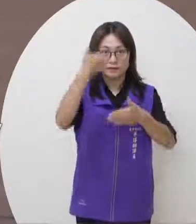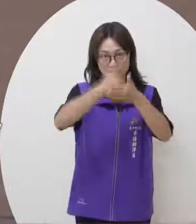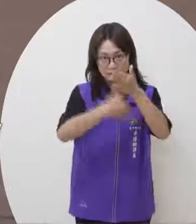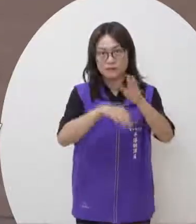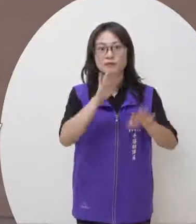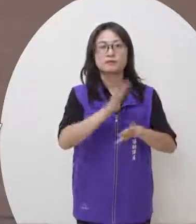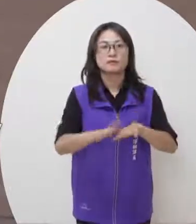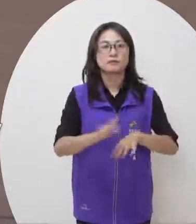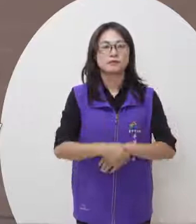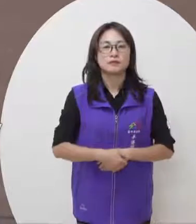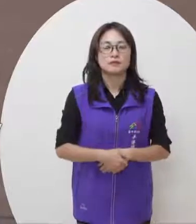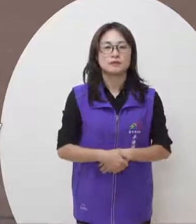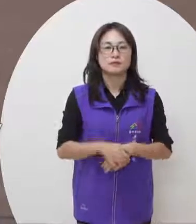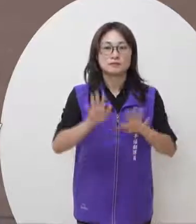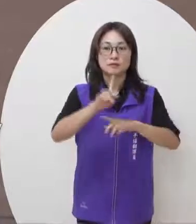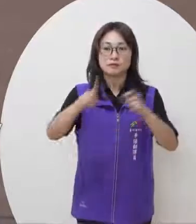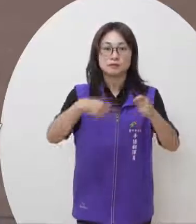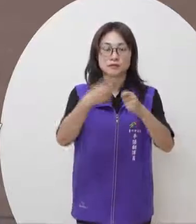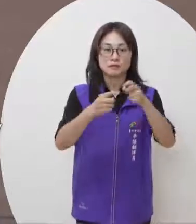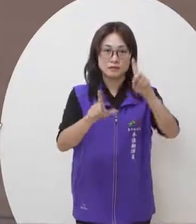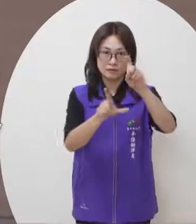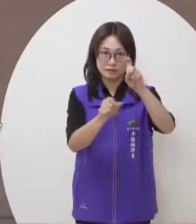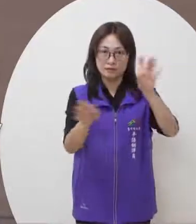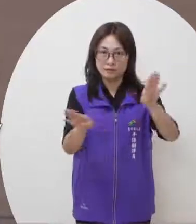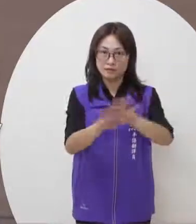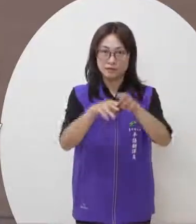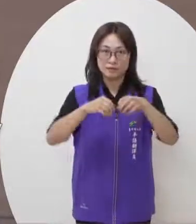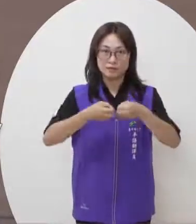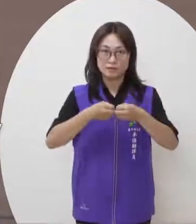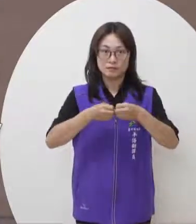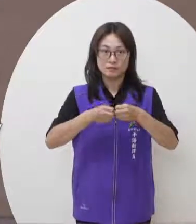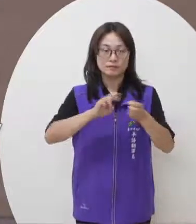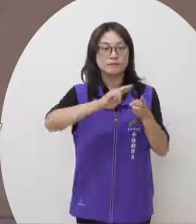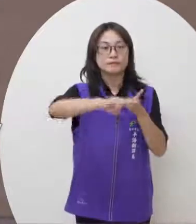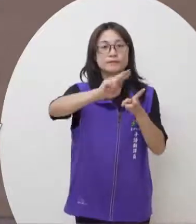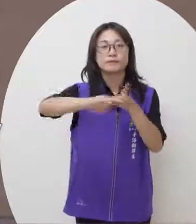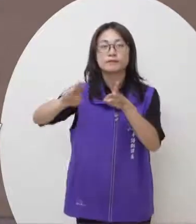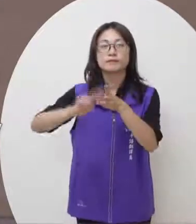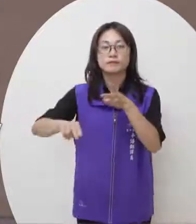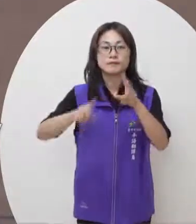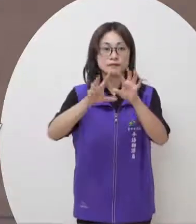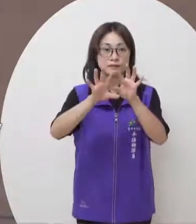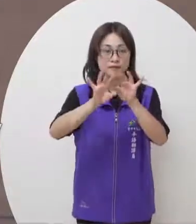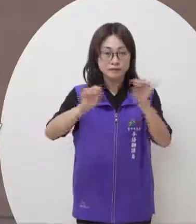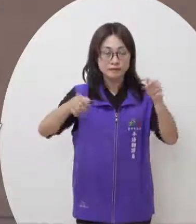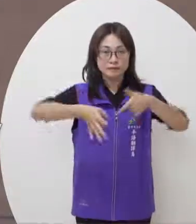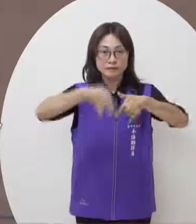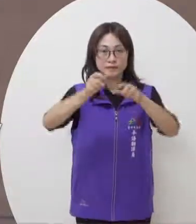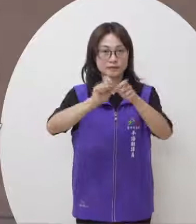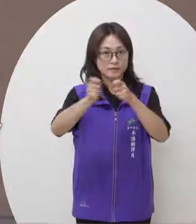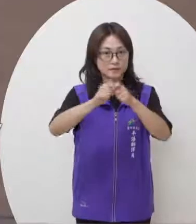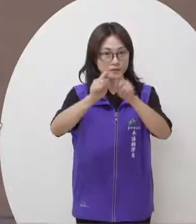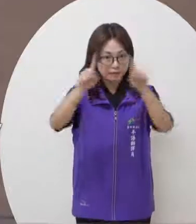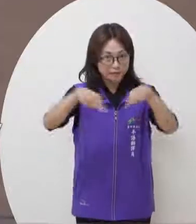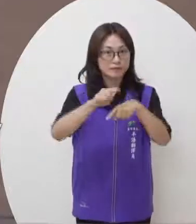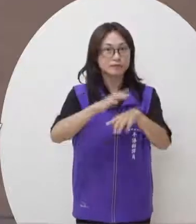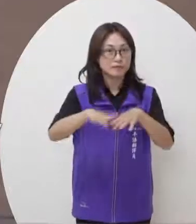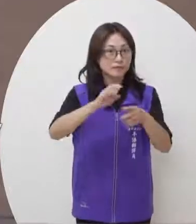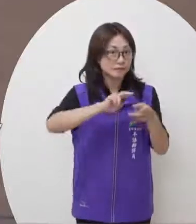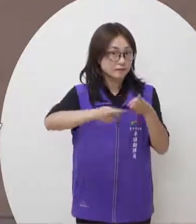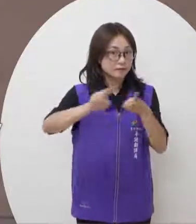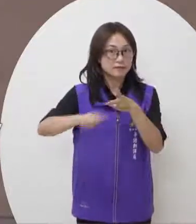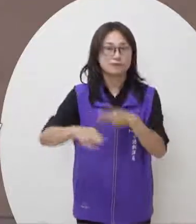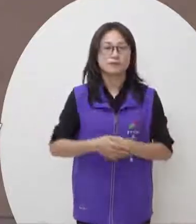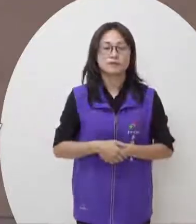大家会收到今年的地价税单。那因为地价税在前3-4年的时候呢，台中是大